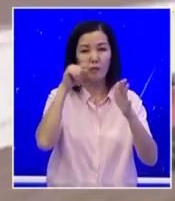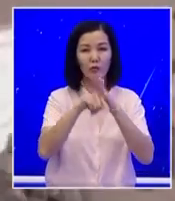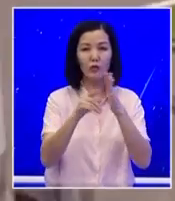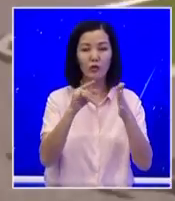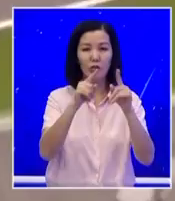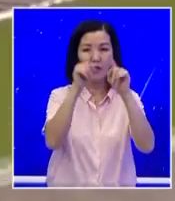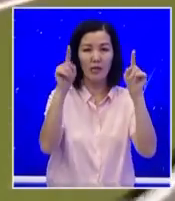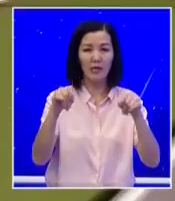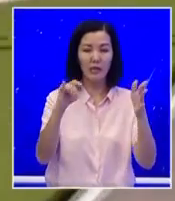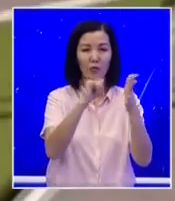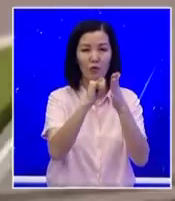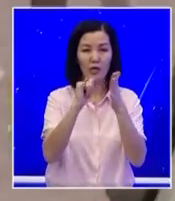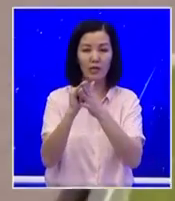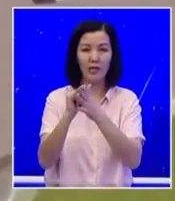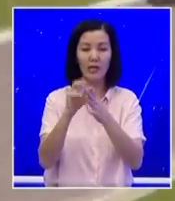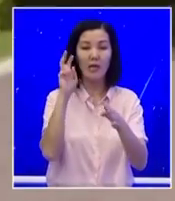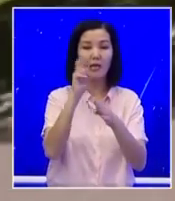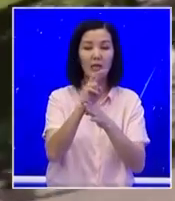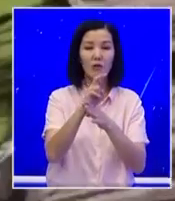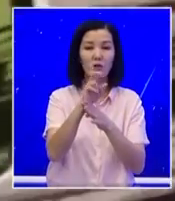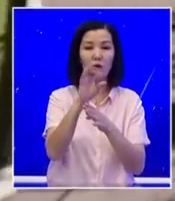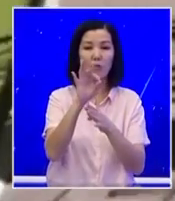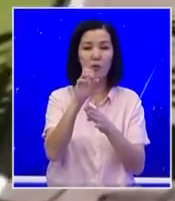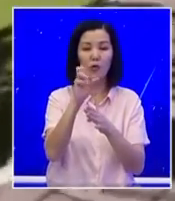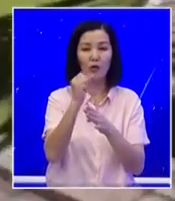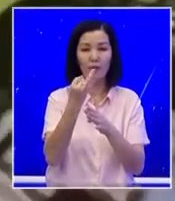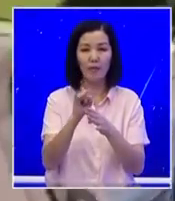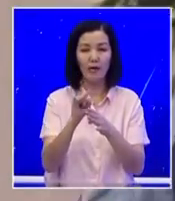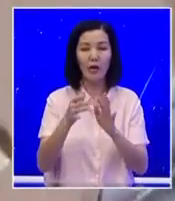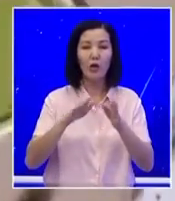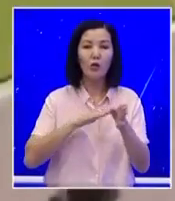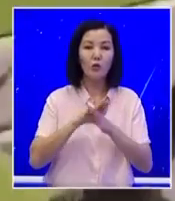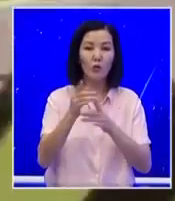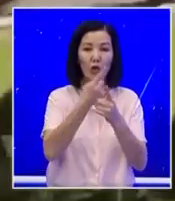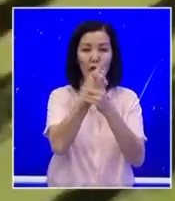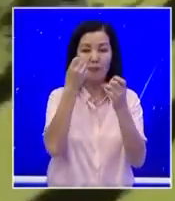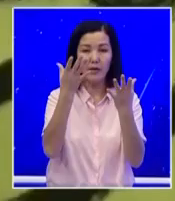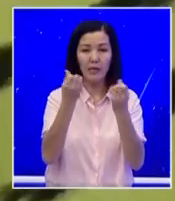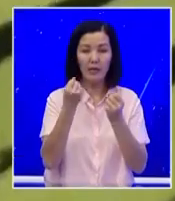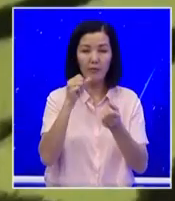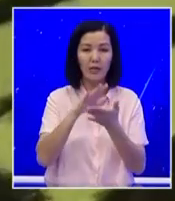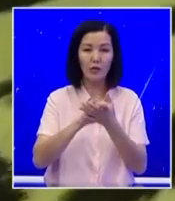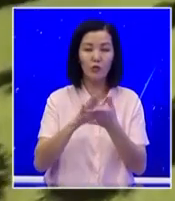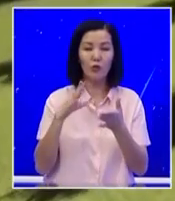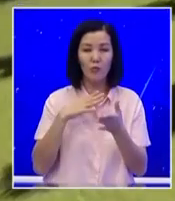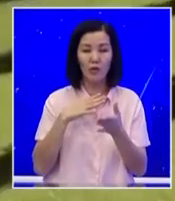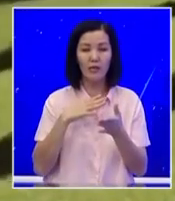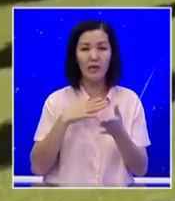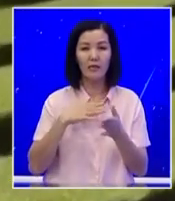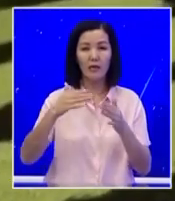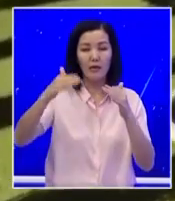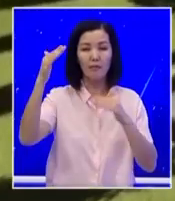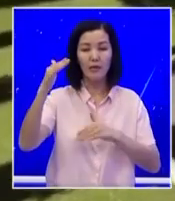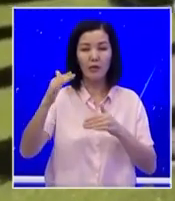тақталар орнатылмақ. Сол арқылы келушілер Бөрібай батыр жайлы толық ақпарат алады. Ескерткіш айналасына биіктігі 3